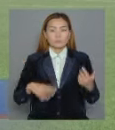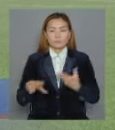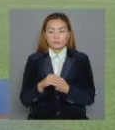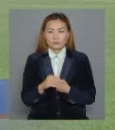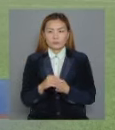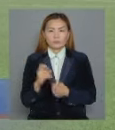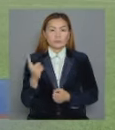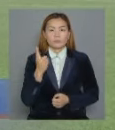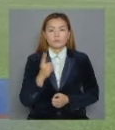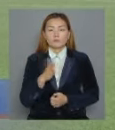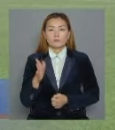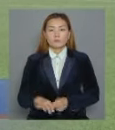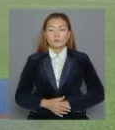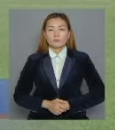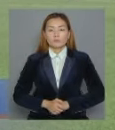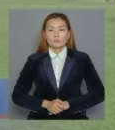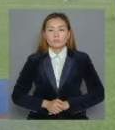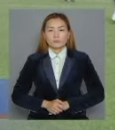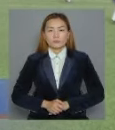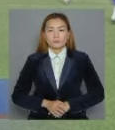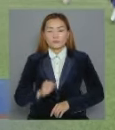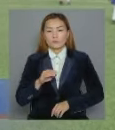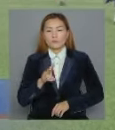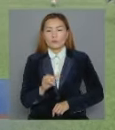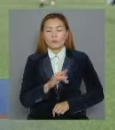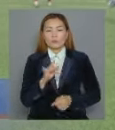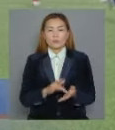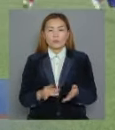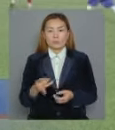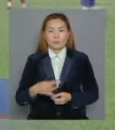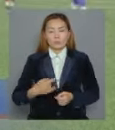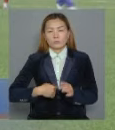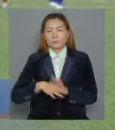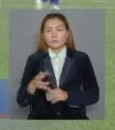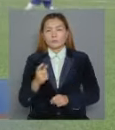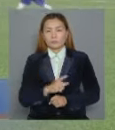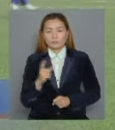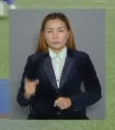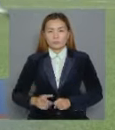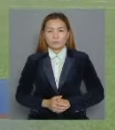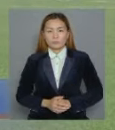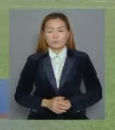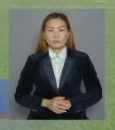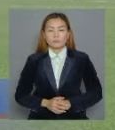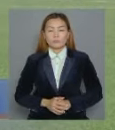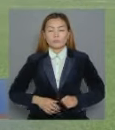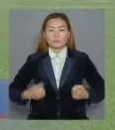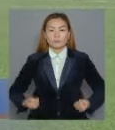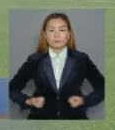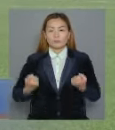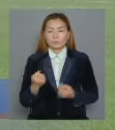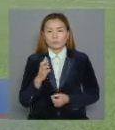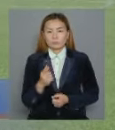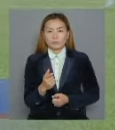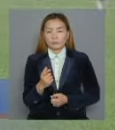осындай біріншіліктерге біздің Атырау облысының қаласының жақсы меценаттары сондай бізге қолдау білдірсе,